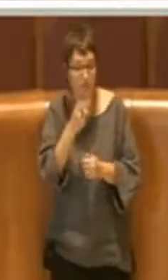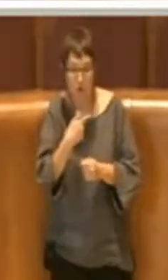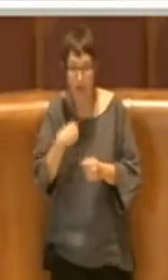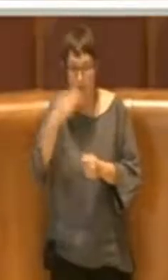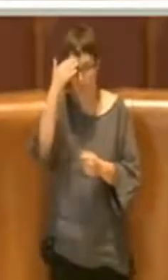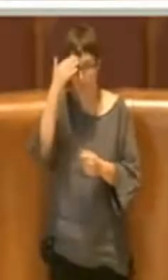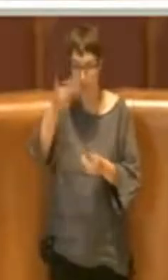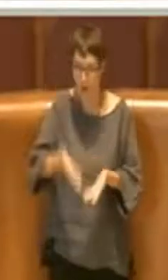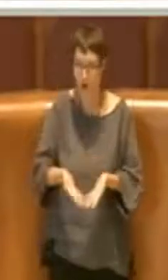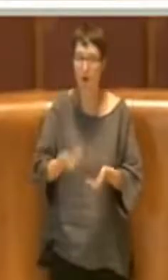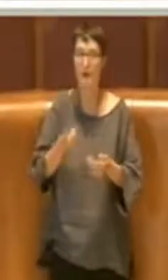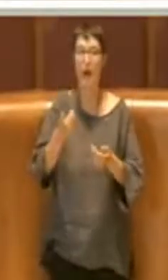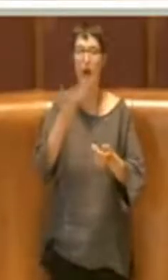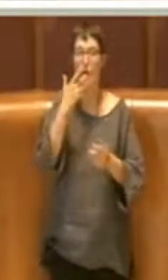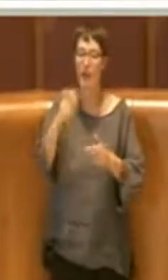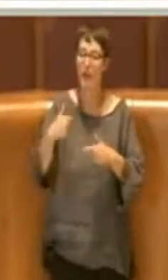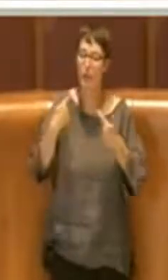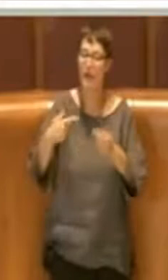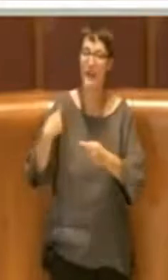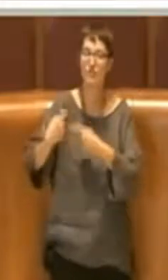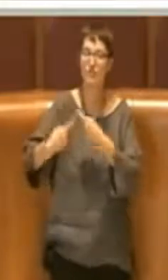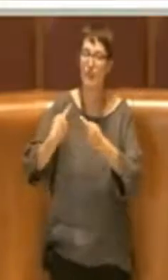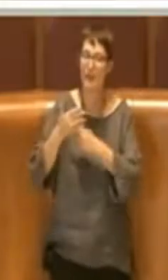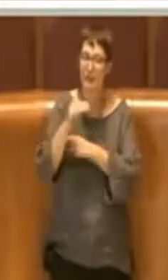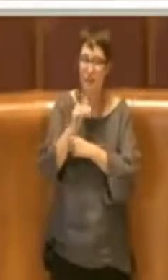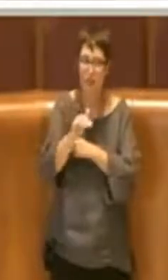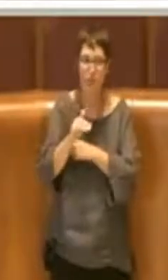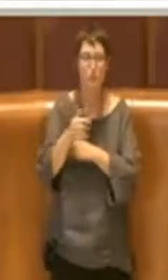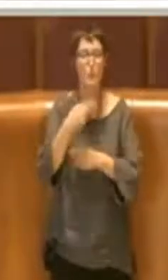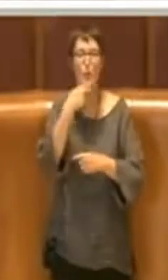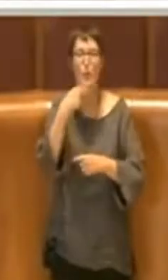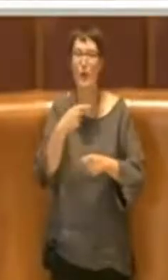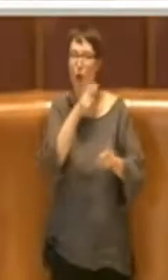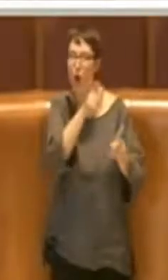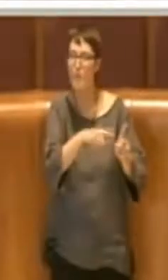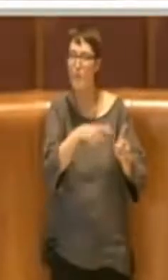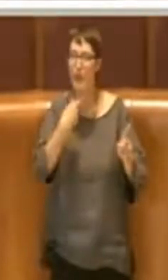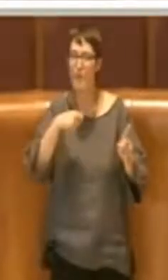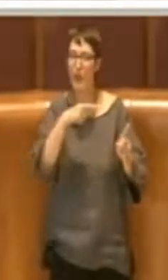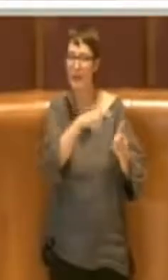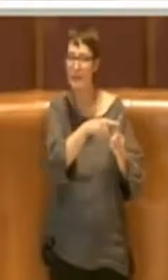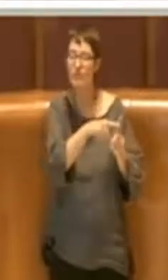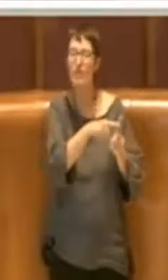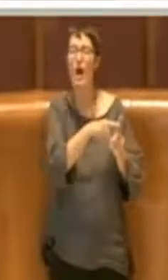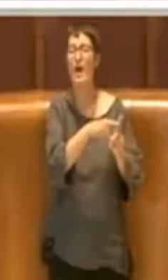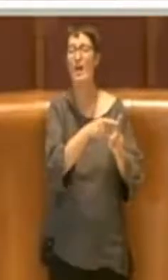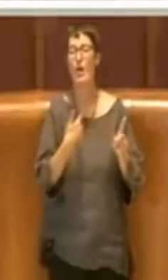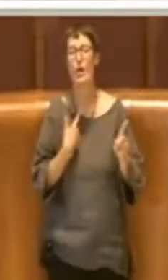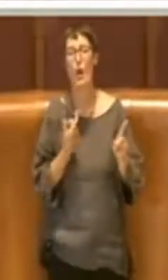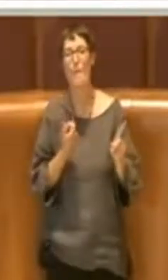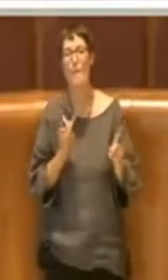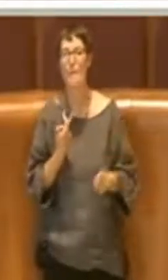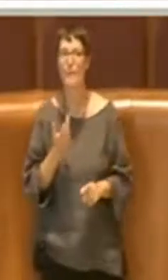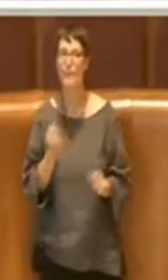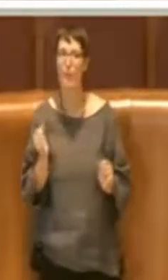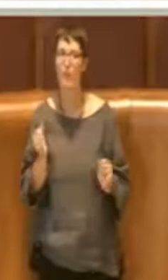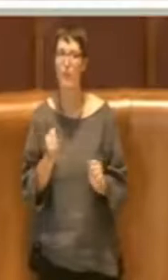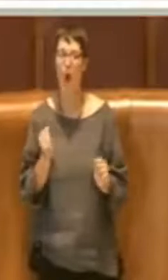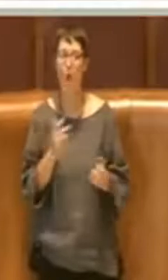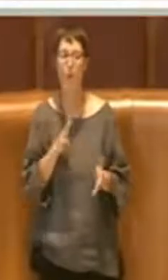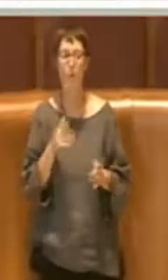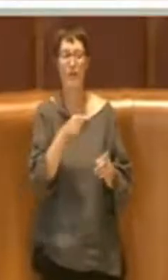Marincola, ho paura che rischieremmo di svilire questa figura anziché di